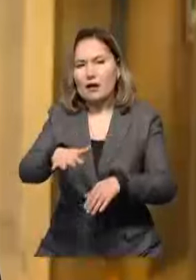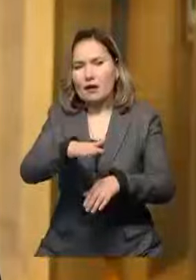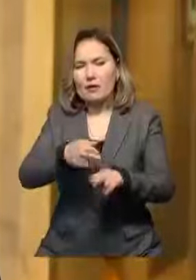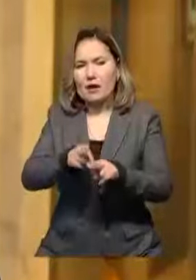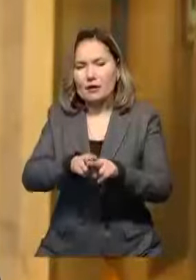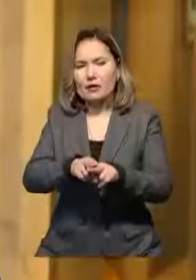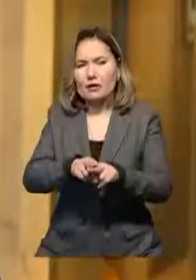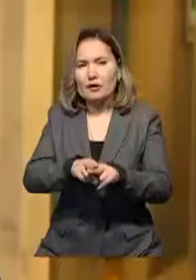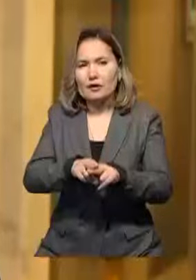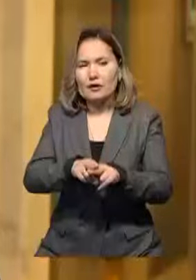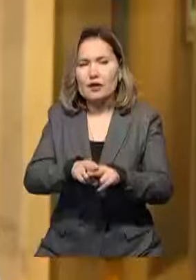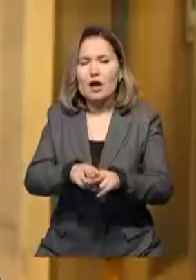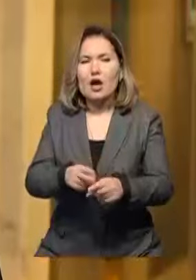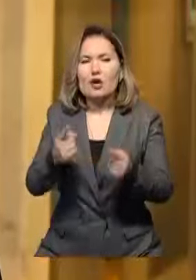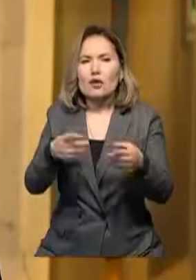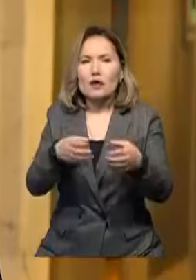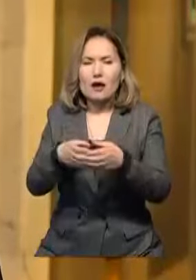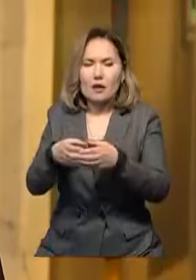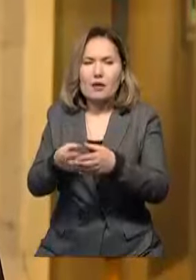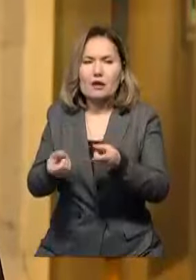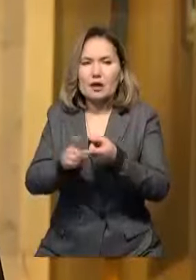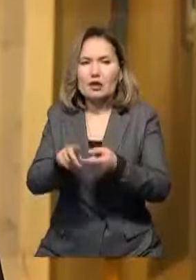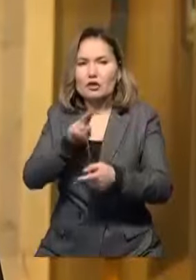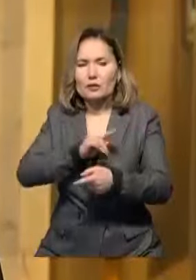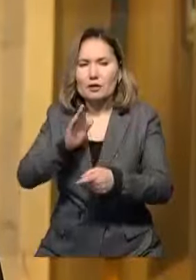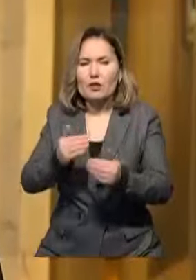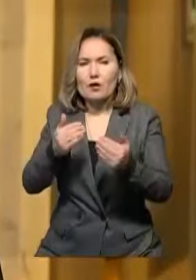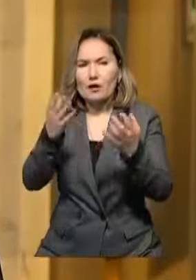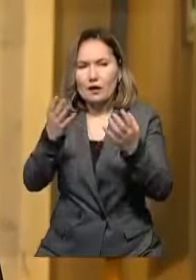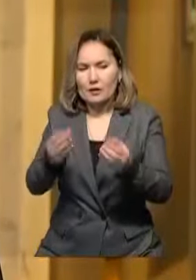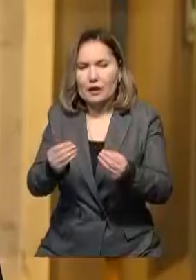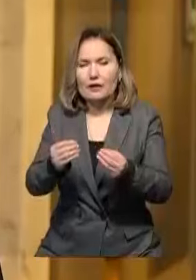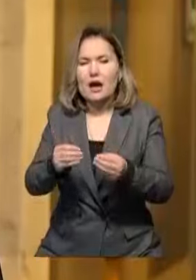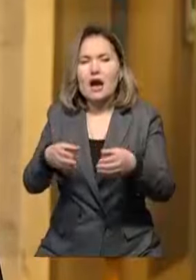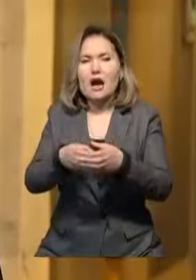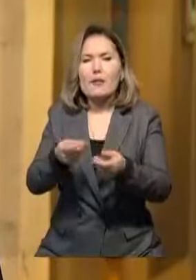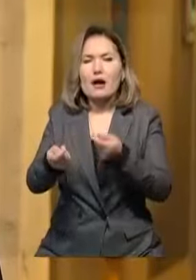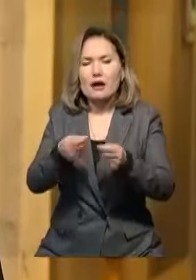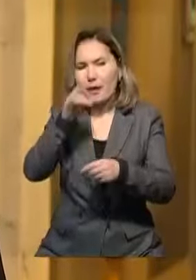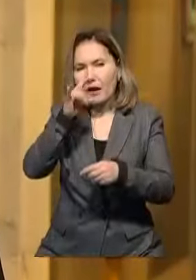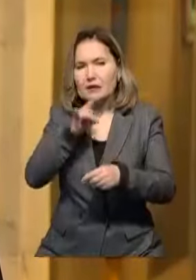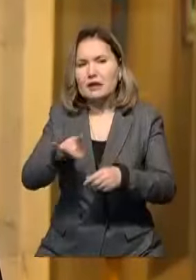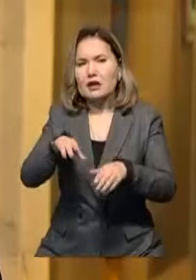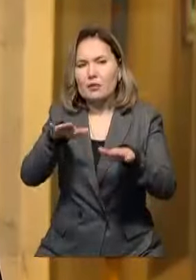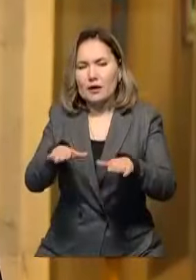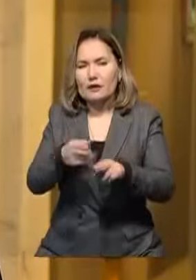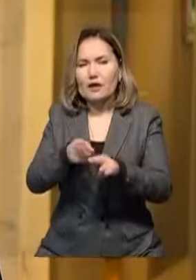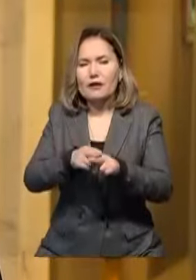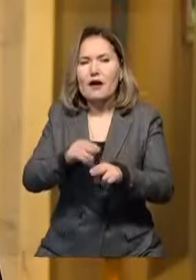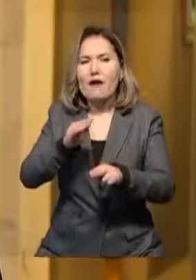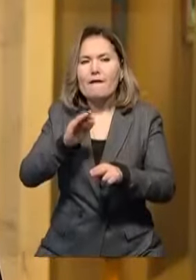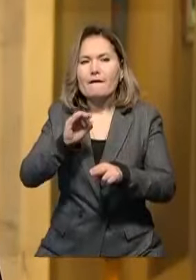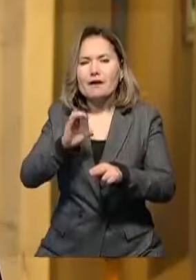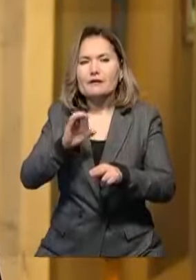осы ақ-қодағы компаниясы арқылы жасайды. Бүгін компания басшылығы біздің мемлекетімізде, елімізде, яғни фосфатты